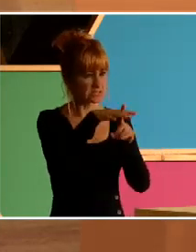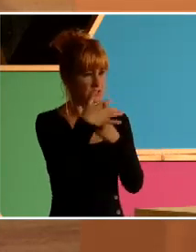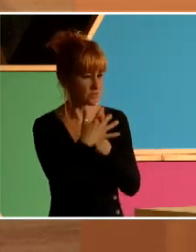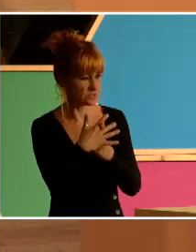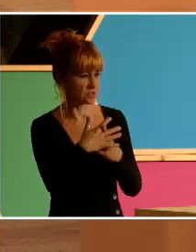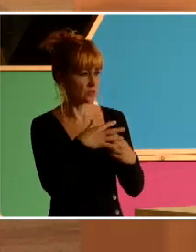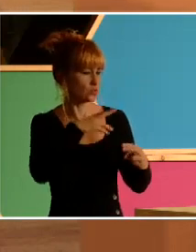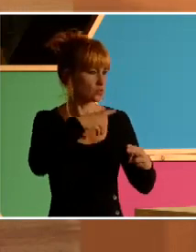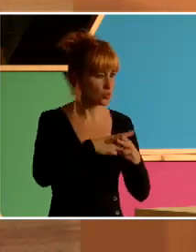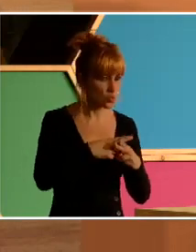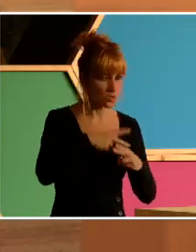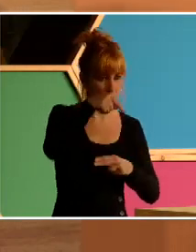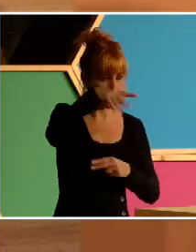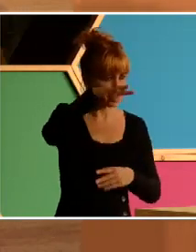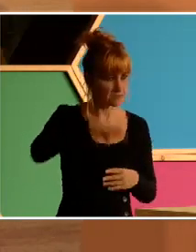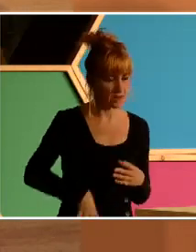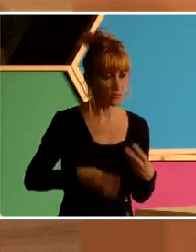aquests anys a Catalunya,